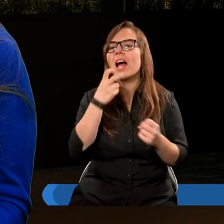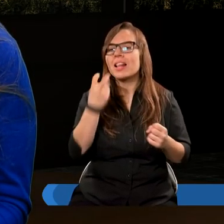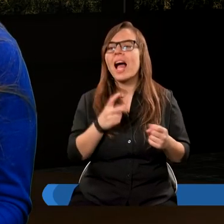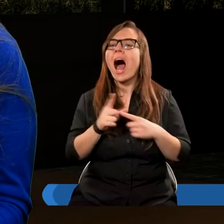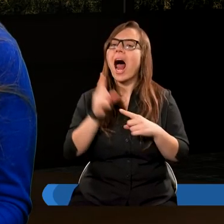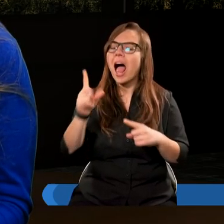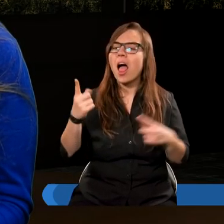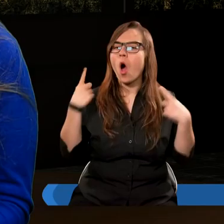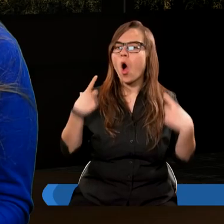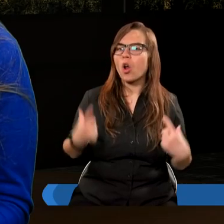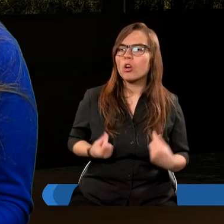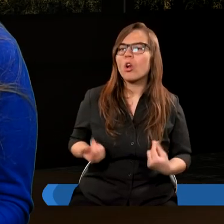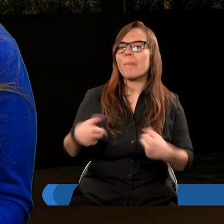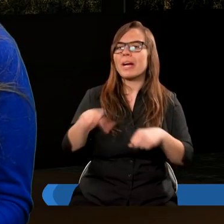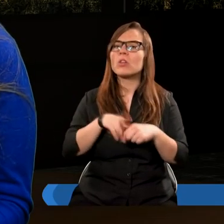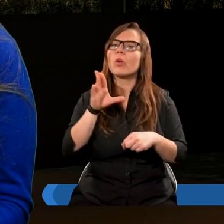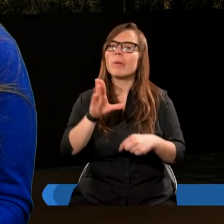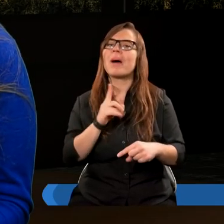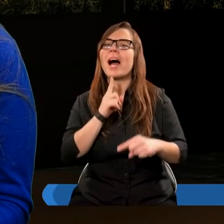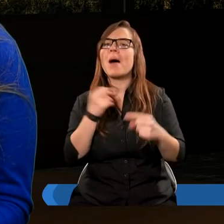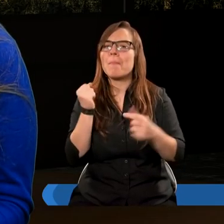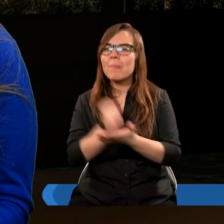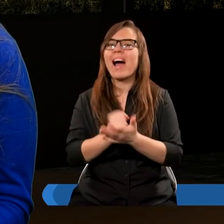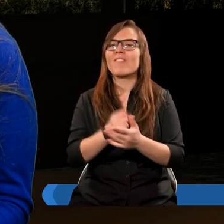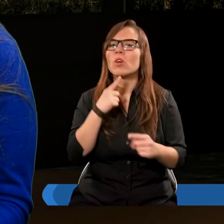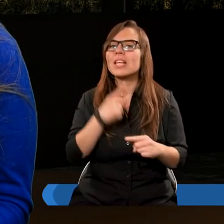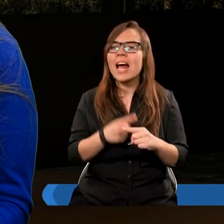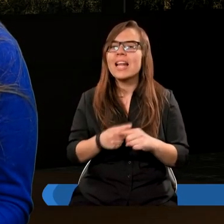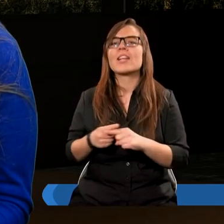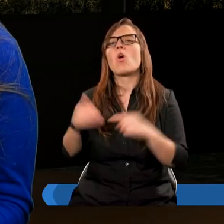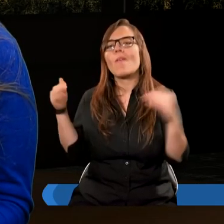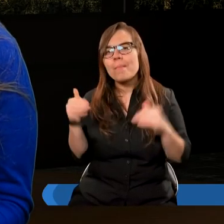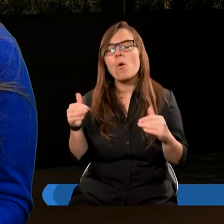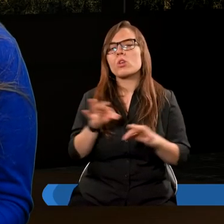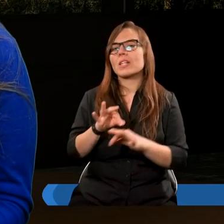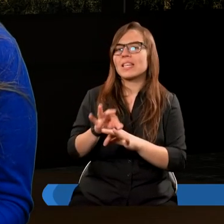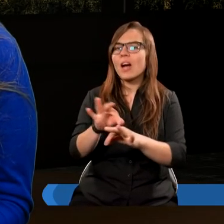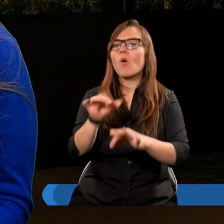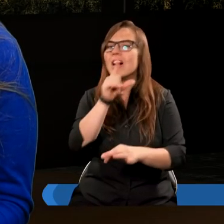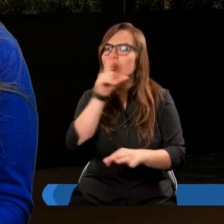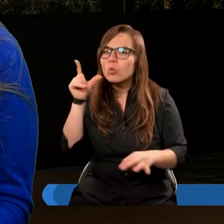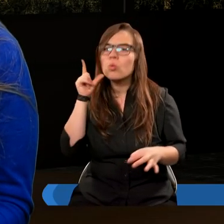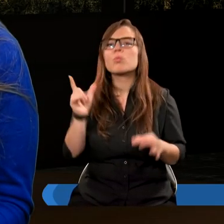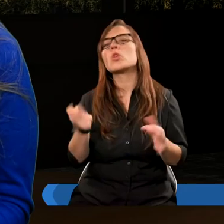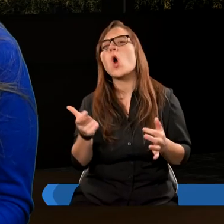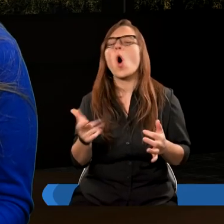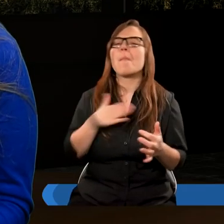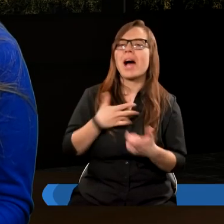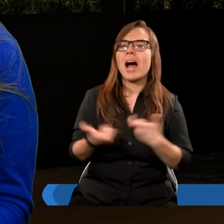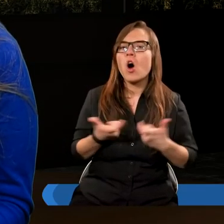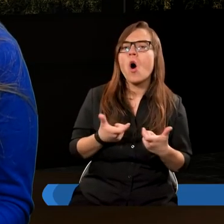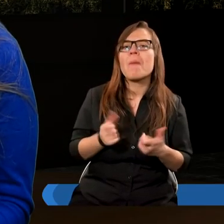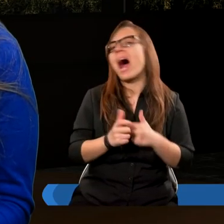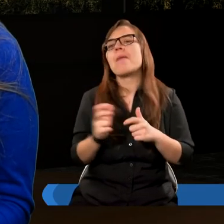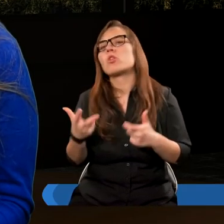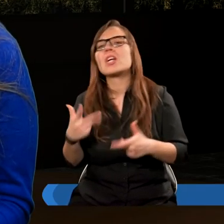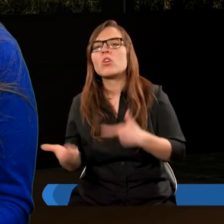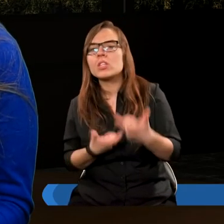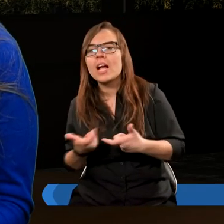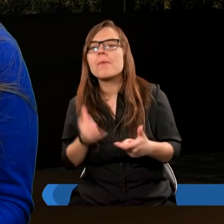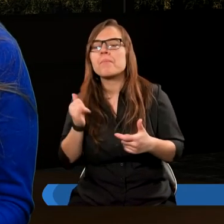ale osoba, która ma prawo decydowania i która też może kierować ludźmi, co mają robić lub czego mają nie robić.